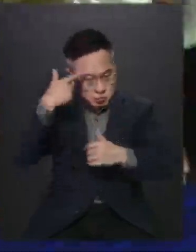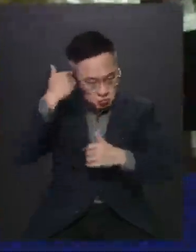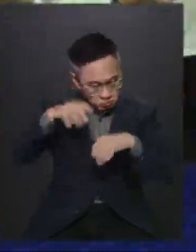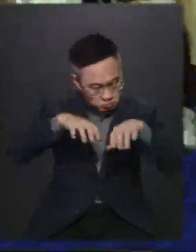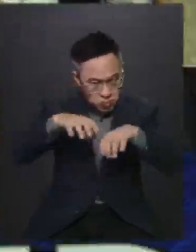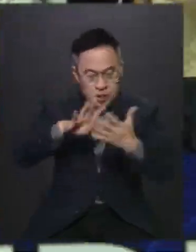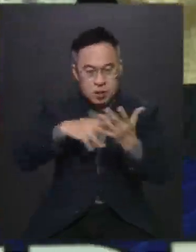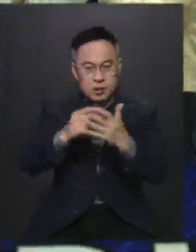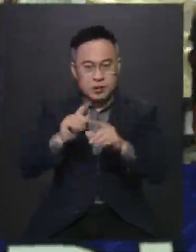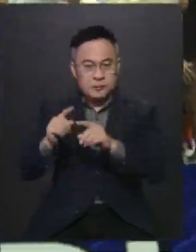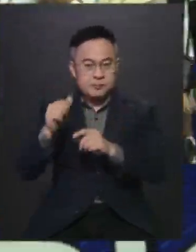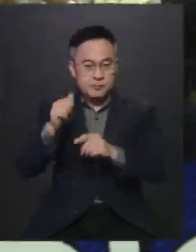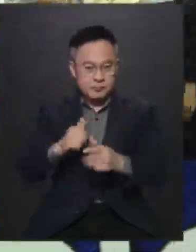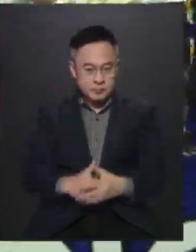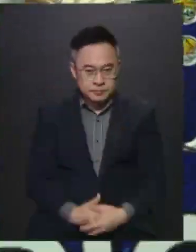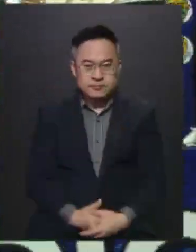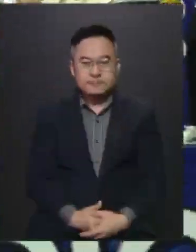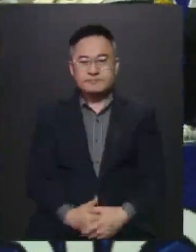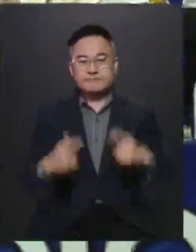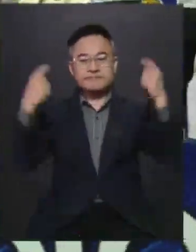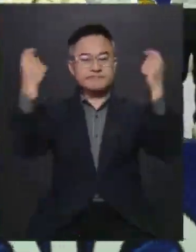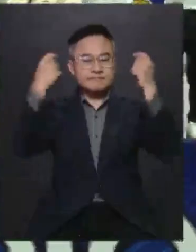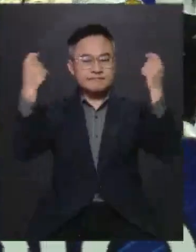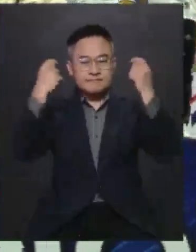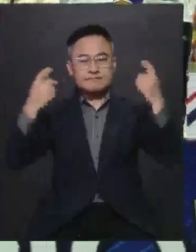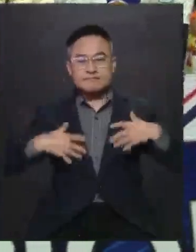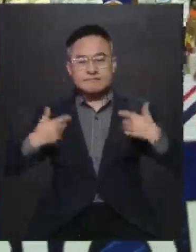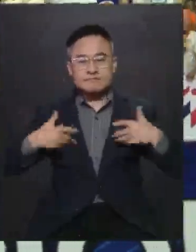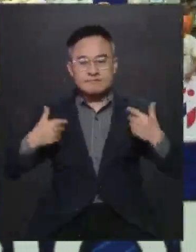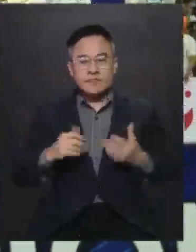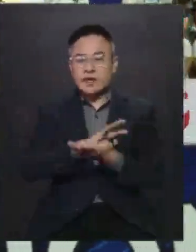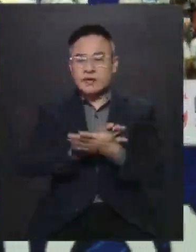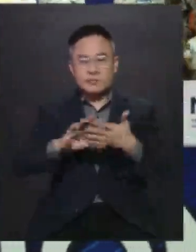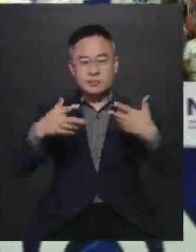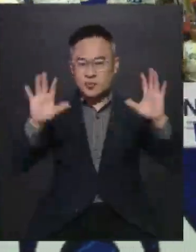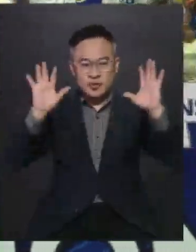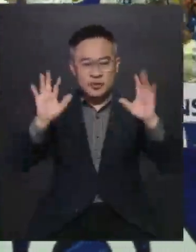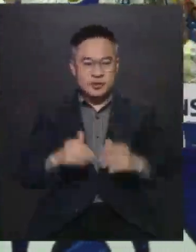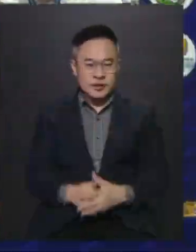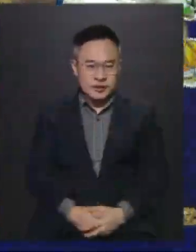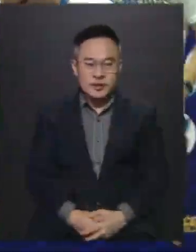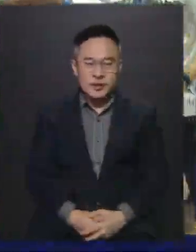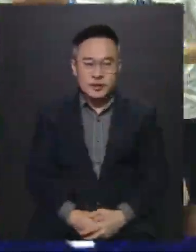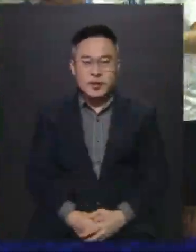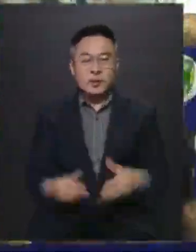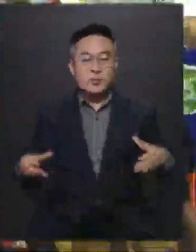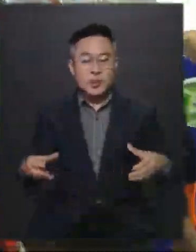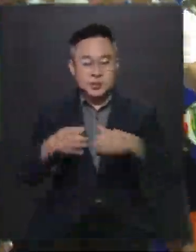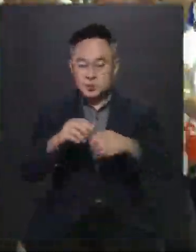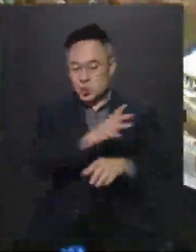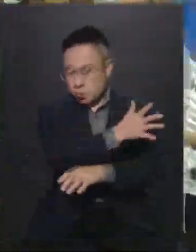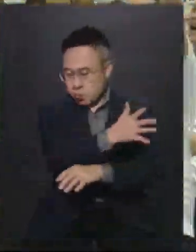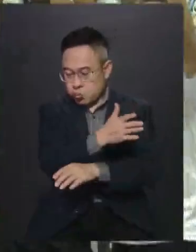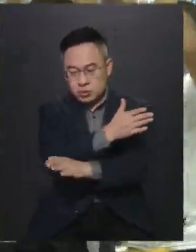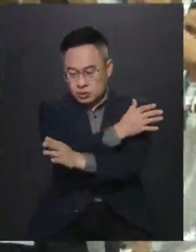จังหวะมอบถ้วยนะคะก็ฉลองกันเต็มที่วีอาร์เดอะแชมเปี้ยนต้องมานะ ยอดนะฮะก็เป็นทีมที่ฟอร์มดีมากแล้ว